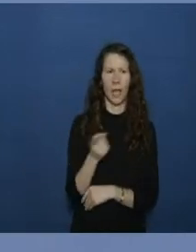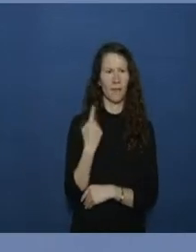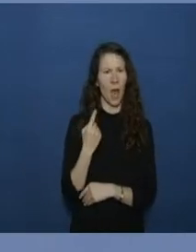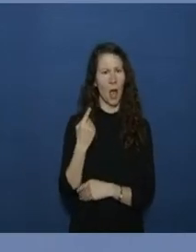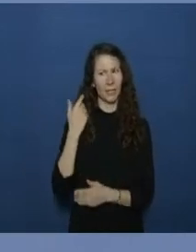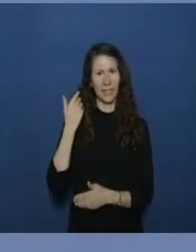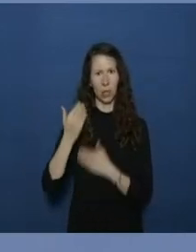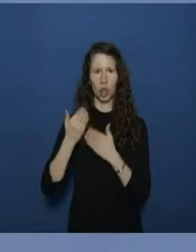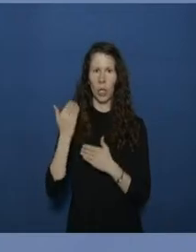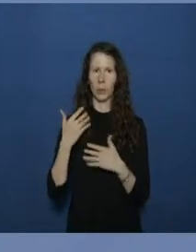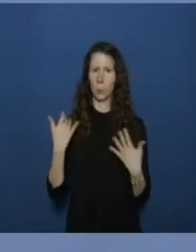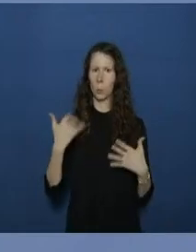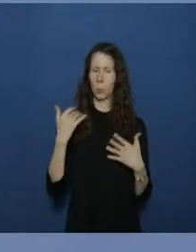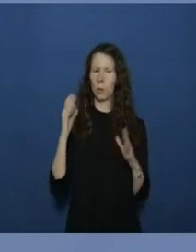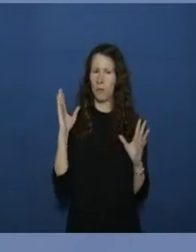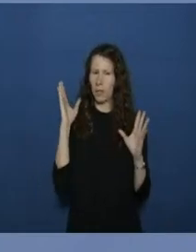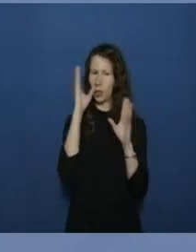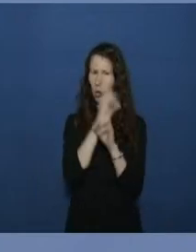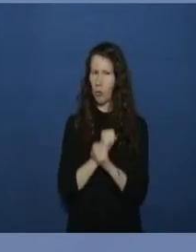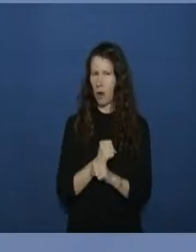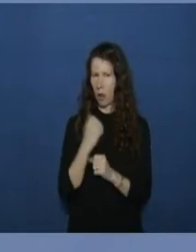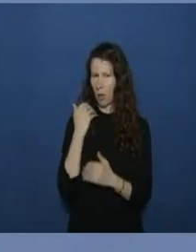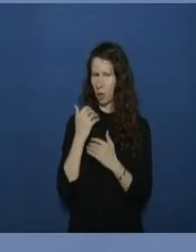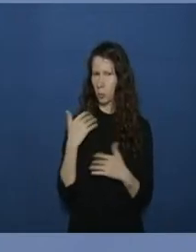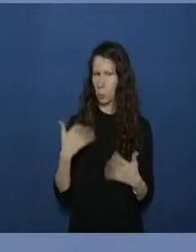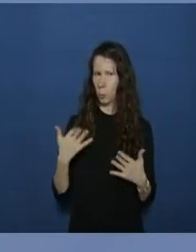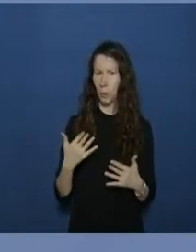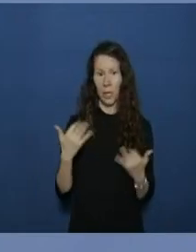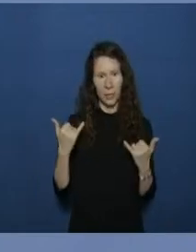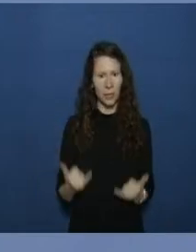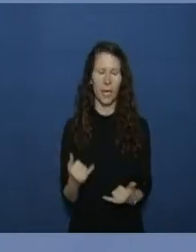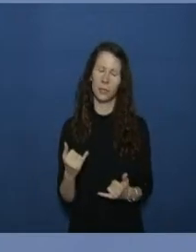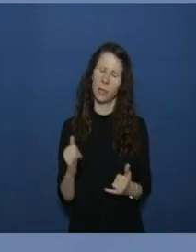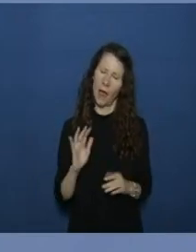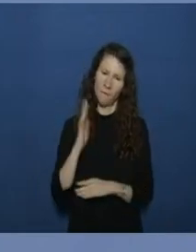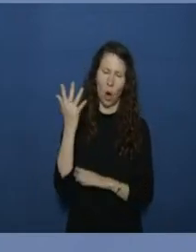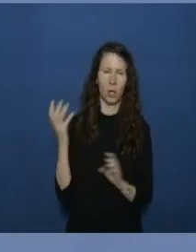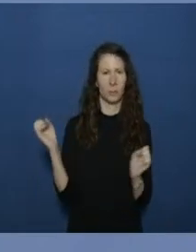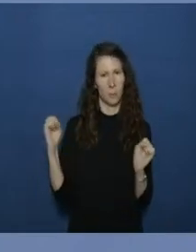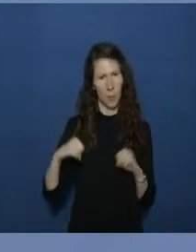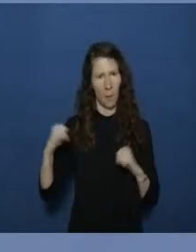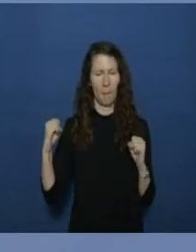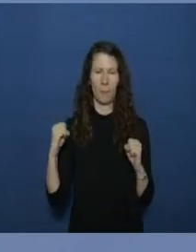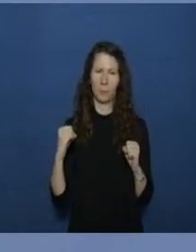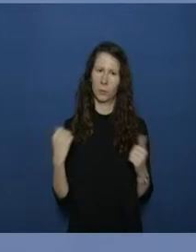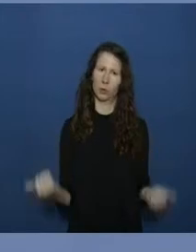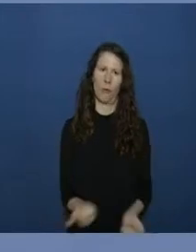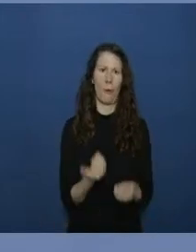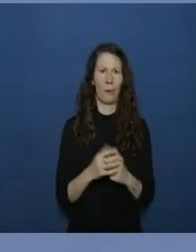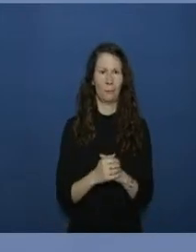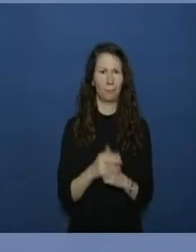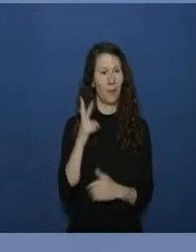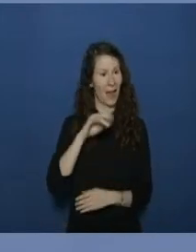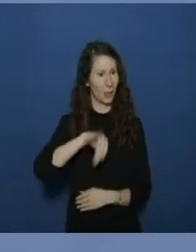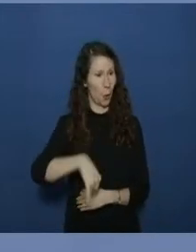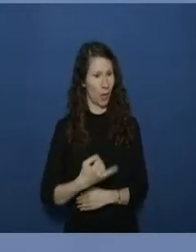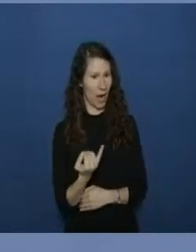beide Seiten guten Abschluss gebracht werden konnten. Jetzt habe ich Herrn Jordans dazu. Ein